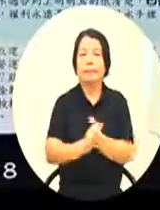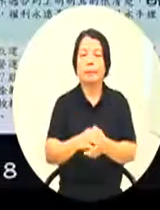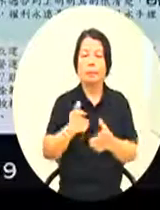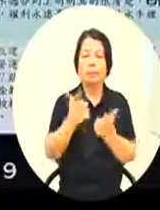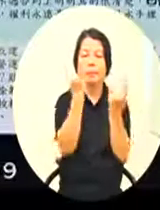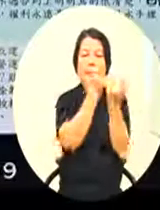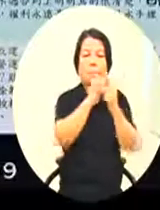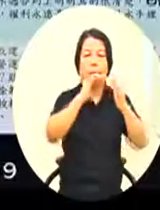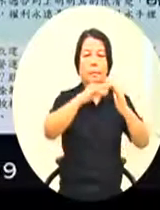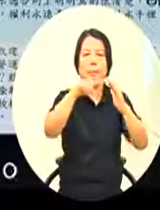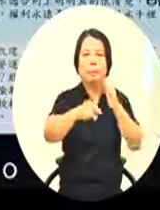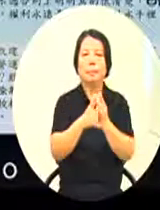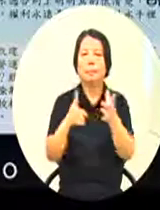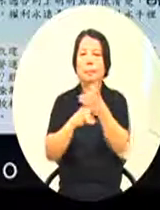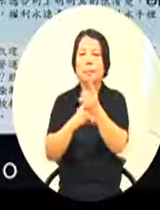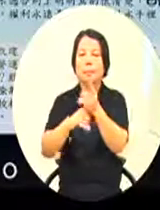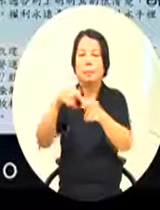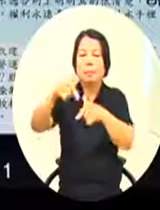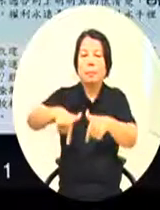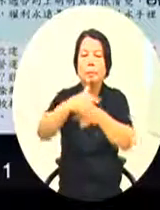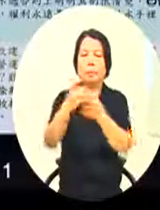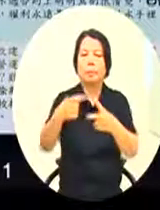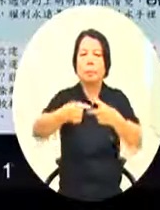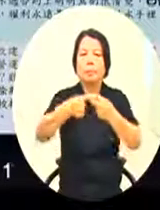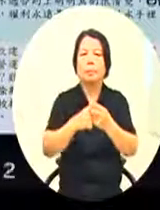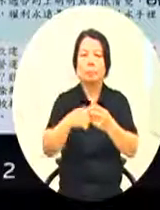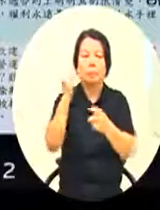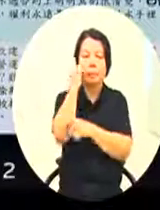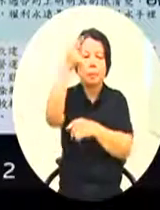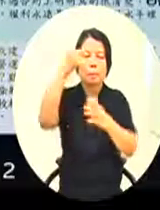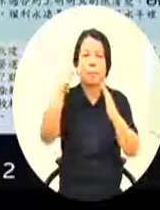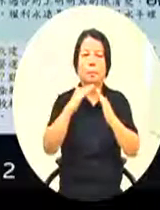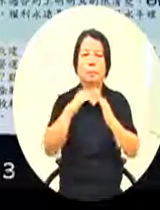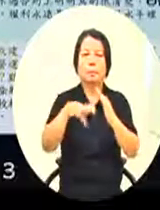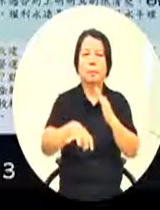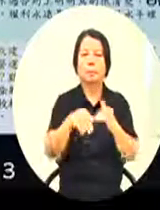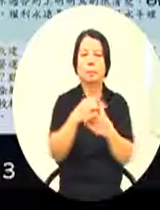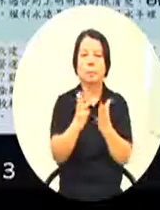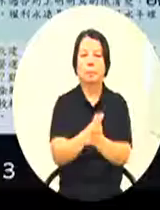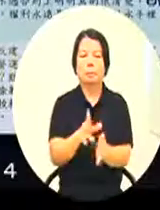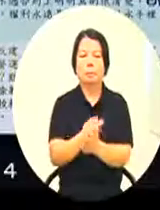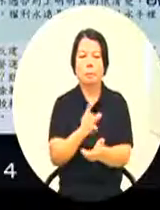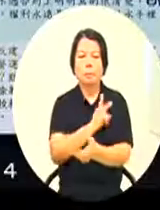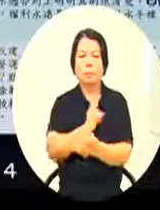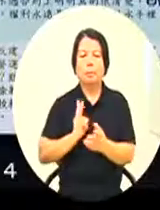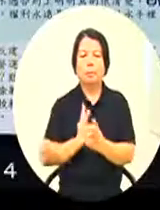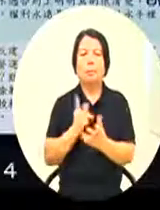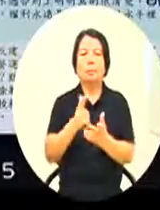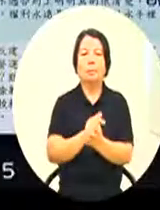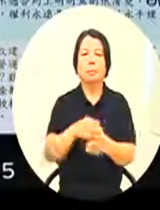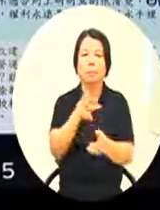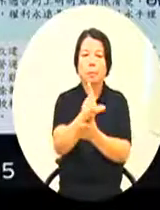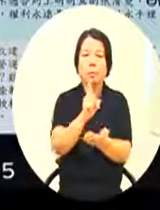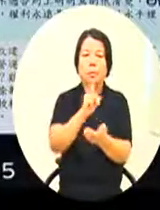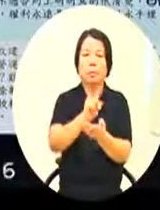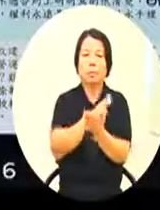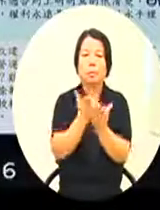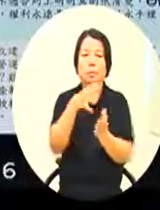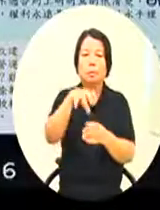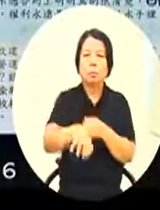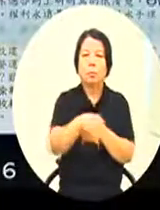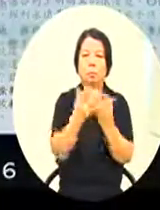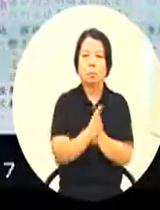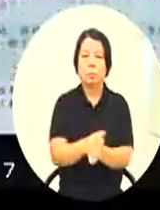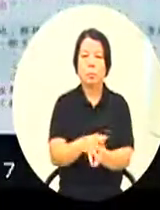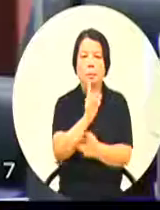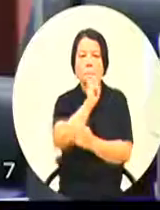竹南这两座李克勇纪念馆兼图书馆已经遭到了检